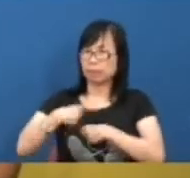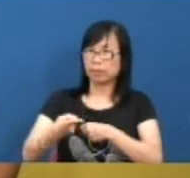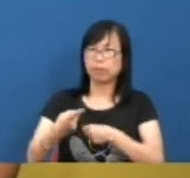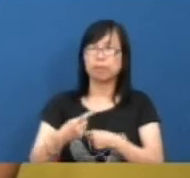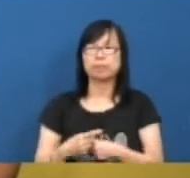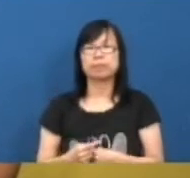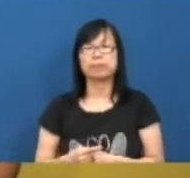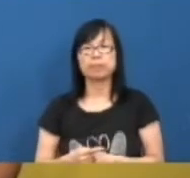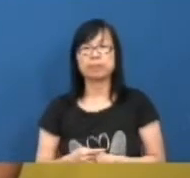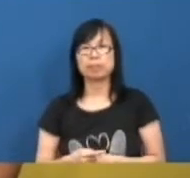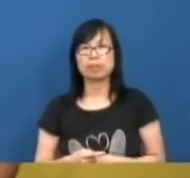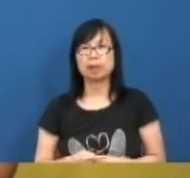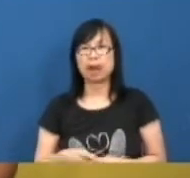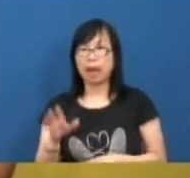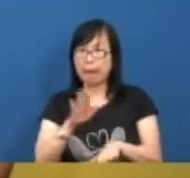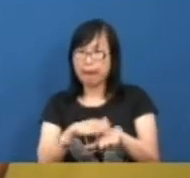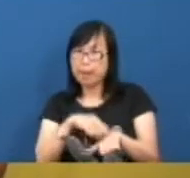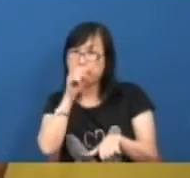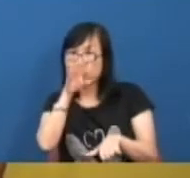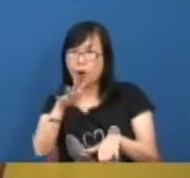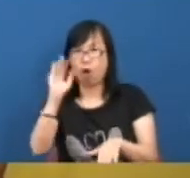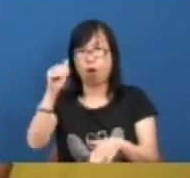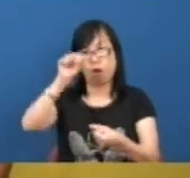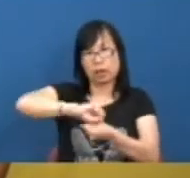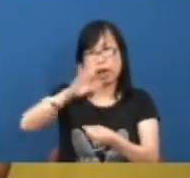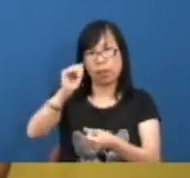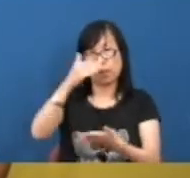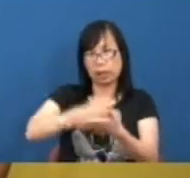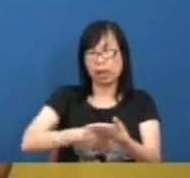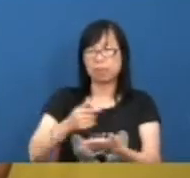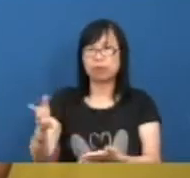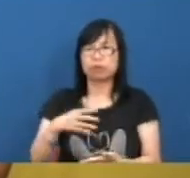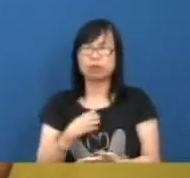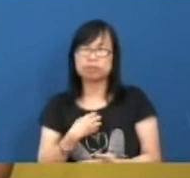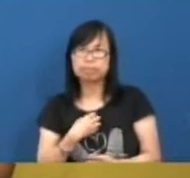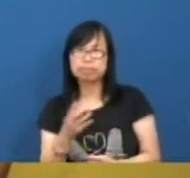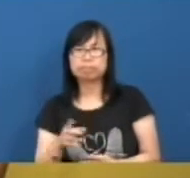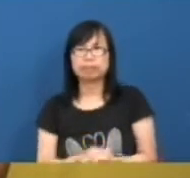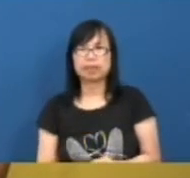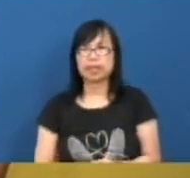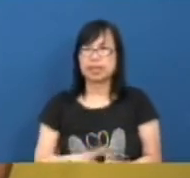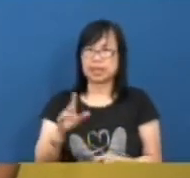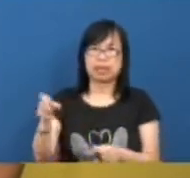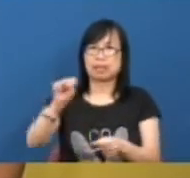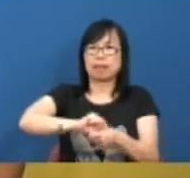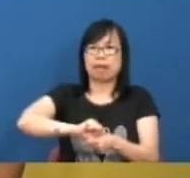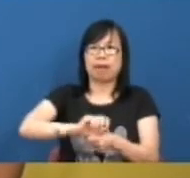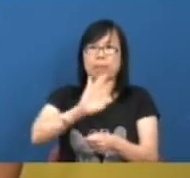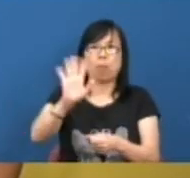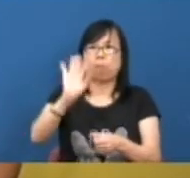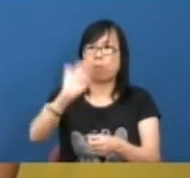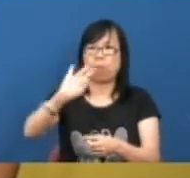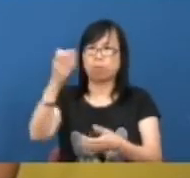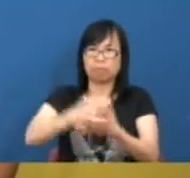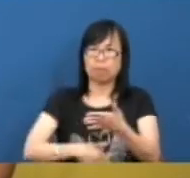就係頭先你剛才講可加可減，我哋淨基本上都係覺得佢係只加不減啦，咁同